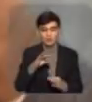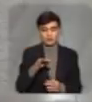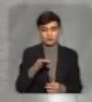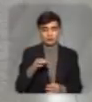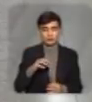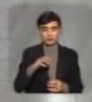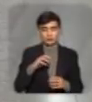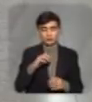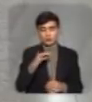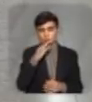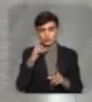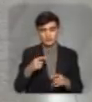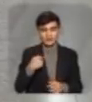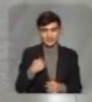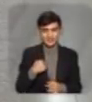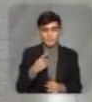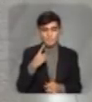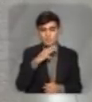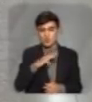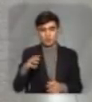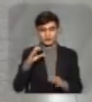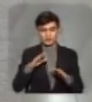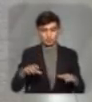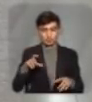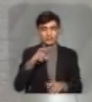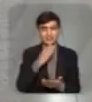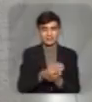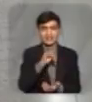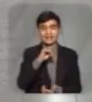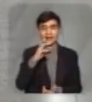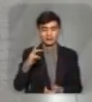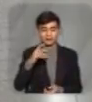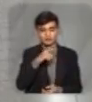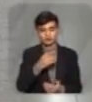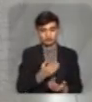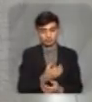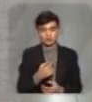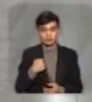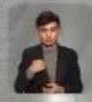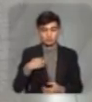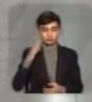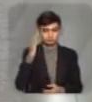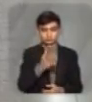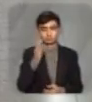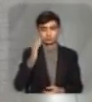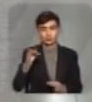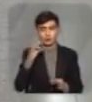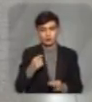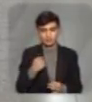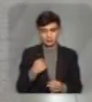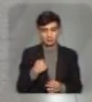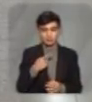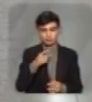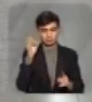беруге дайынмын деп айта алмайды. Бірақ миллиондаған мәселен ирандықтар бар. Мен қазір мына мақсатыма, мына мүддеме жанымды беремін деуге